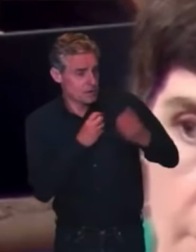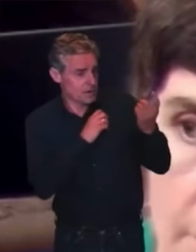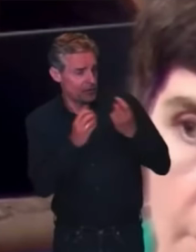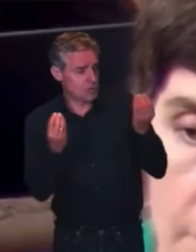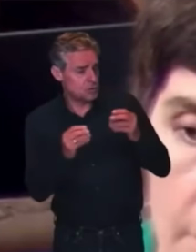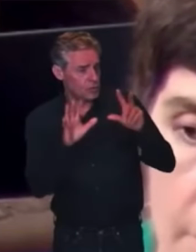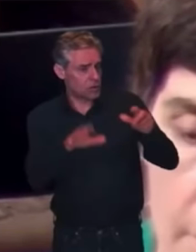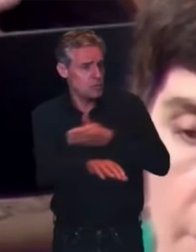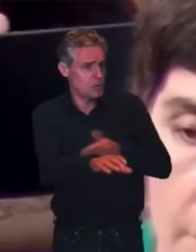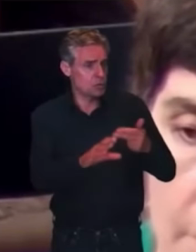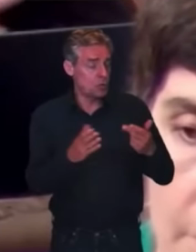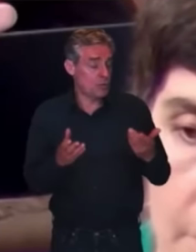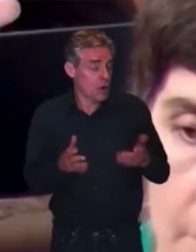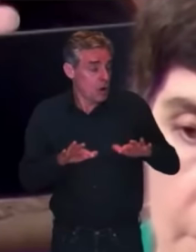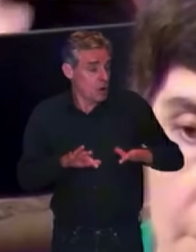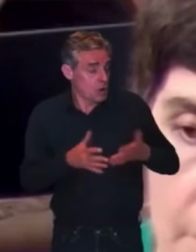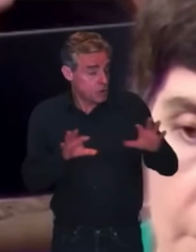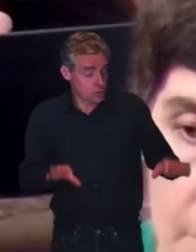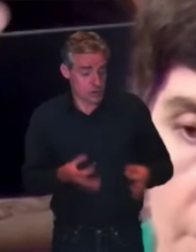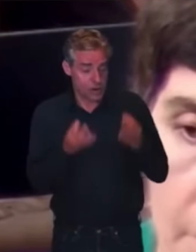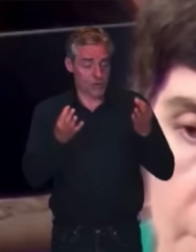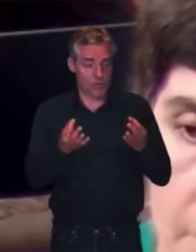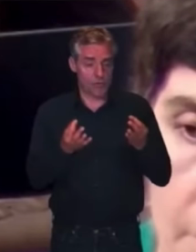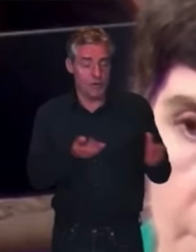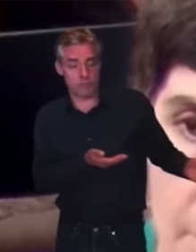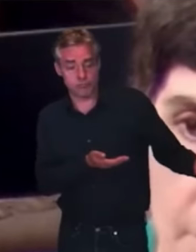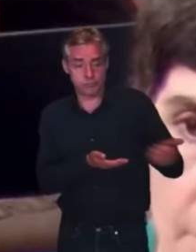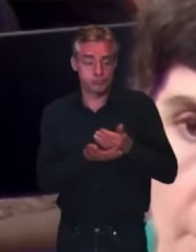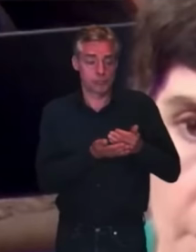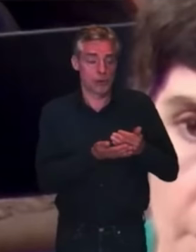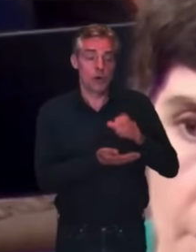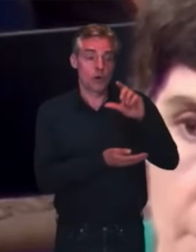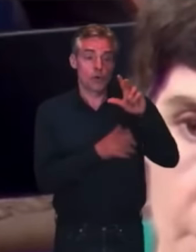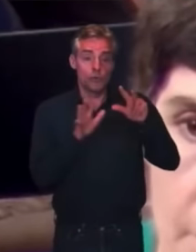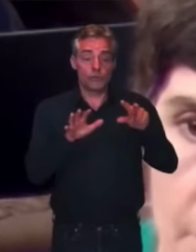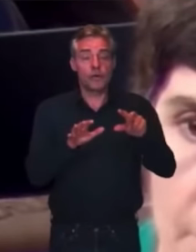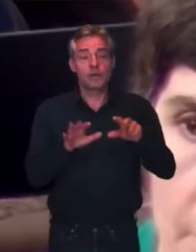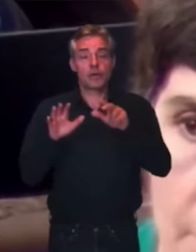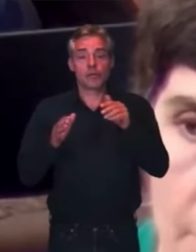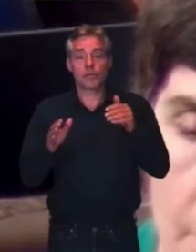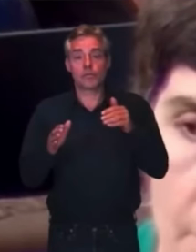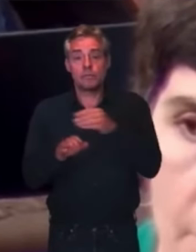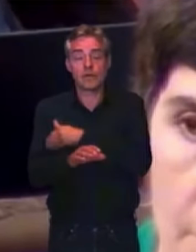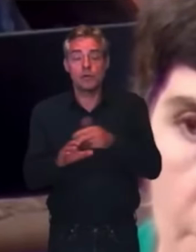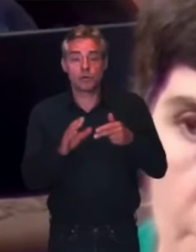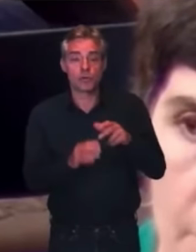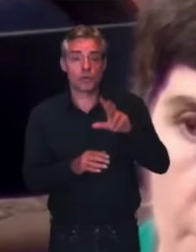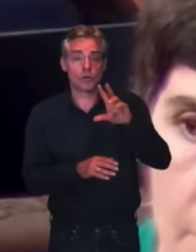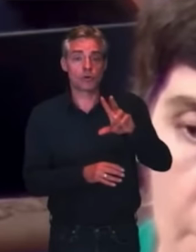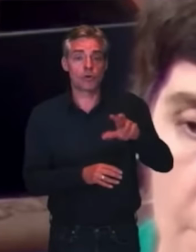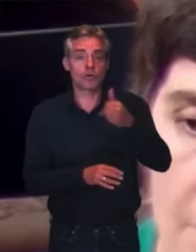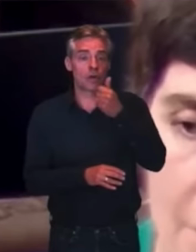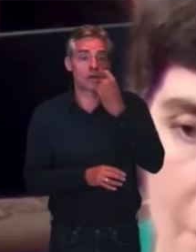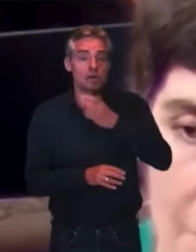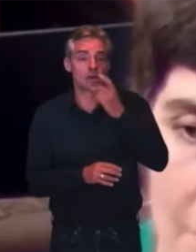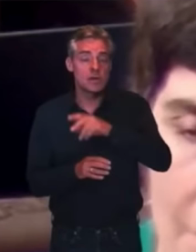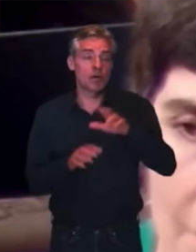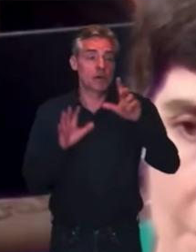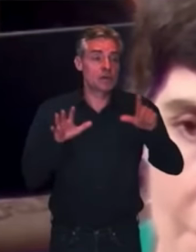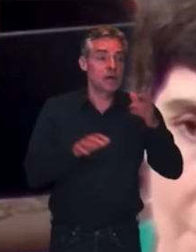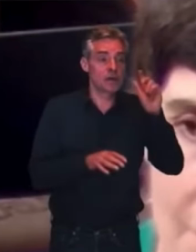ces 8 millions d'euros. Comment vous avez pu découvrir une recette de 8 millions d'euros entre le 31 décembre à minuit et le